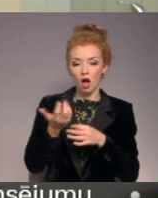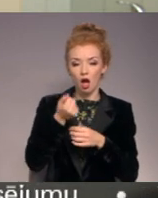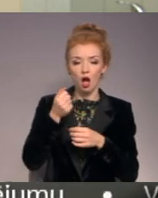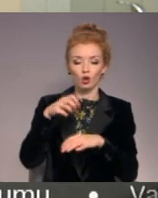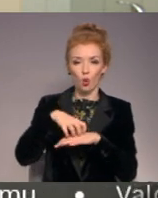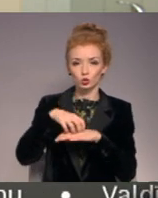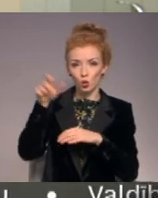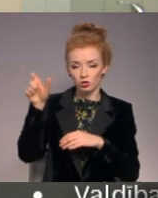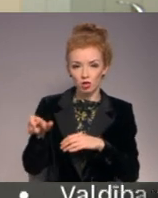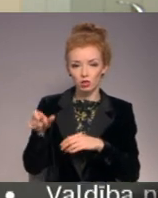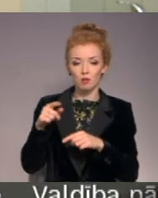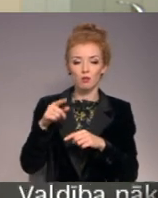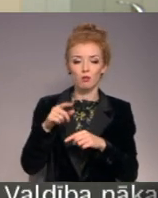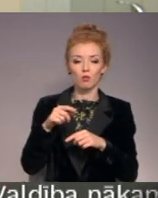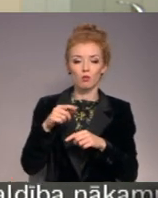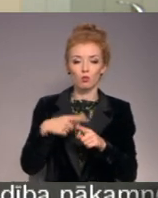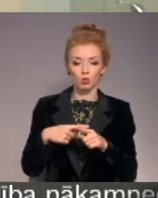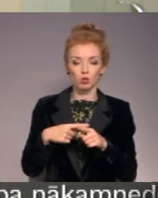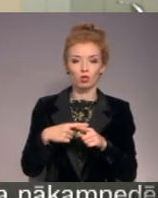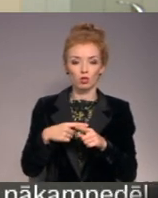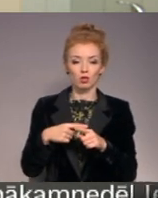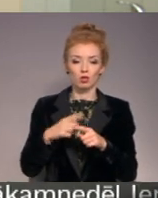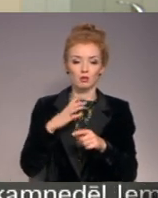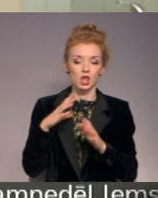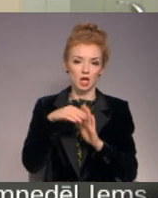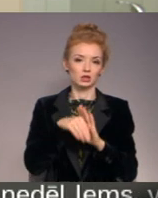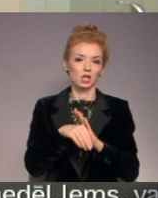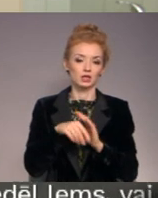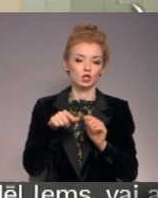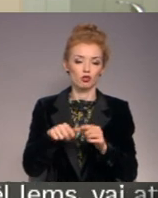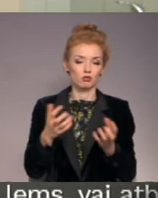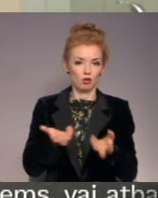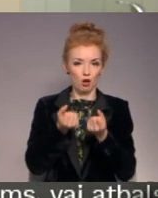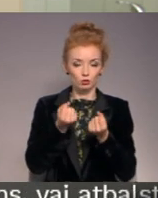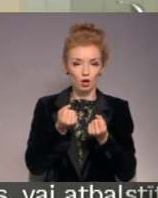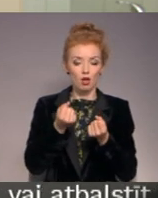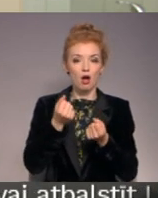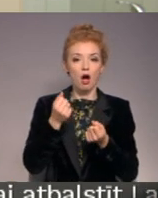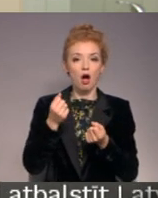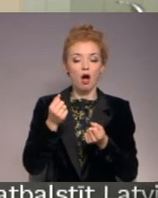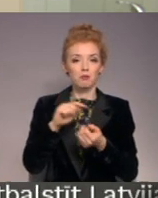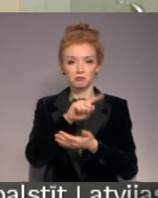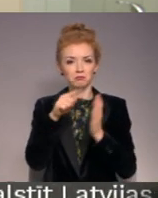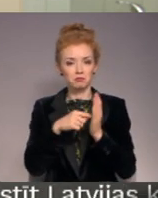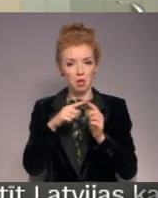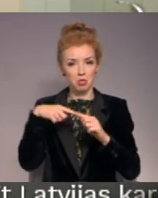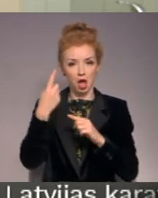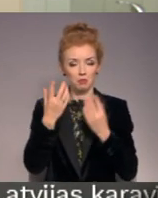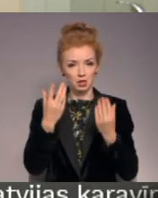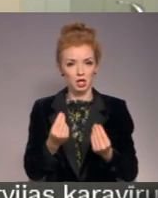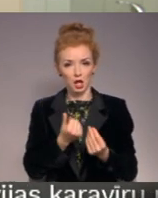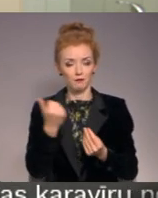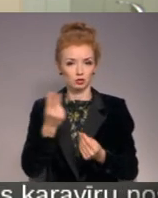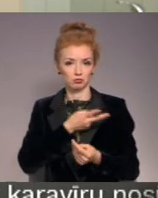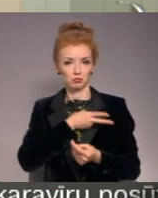konsultantiem, kas šajā gadījumā bija tā kā iesaistīti. Un tas, ka viņš vēl nākamā dienā jau ir miris,